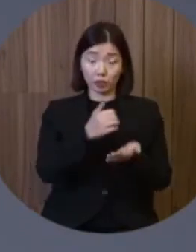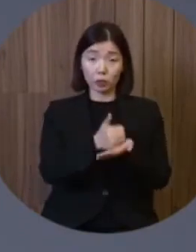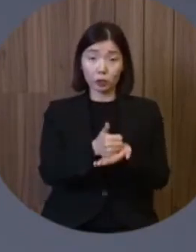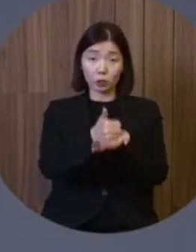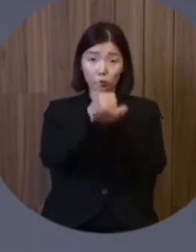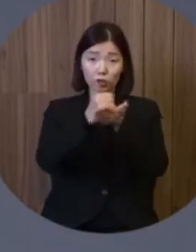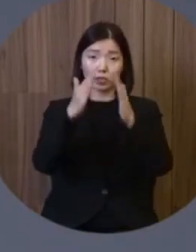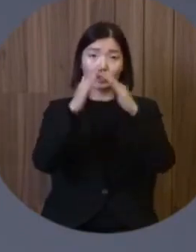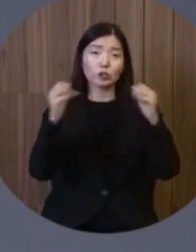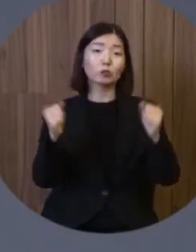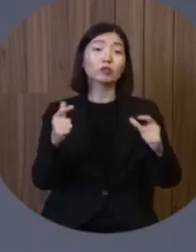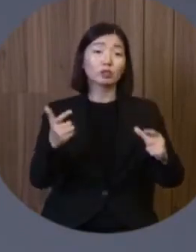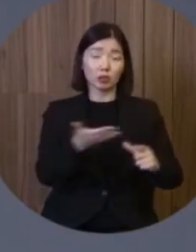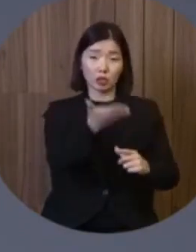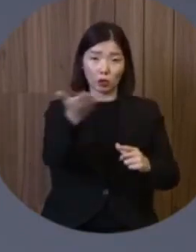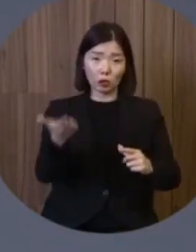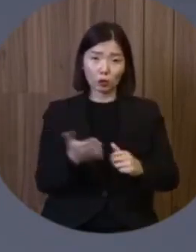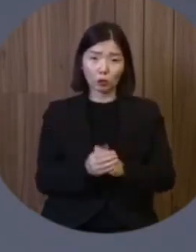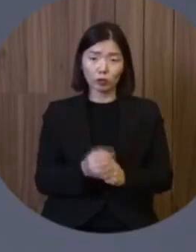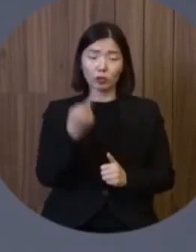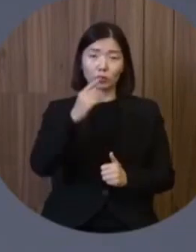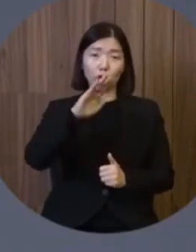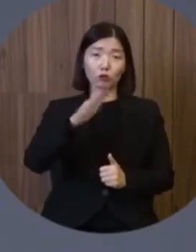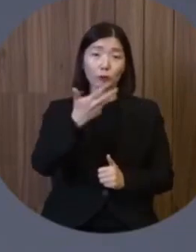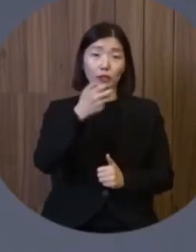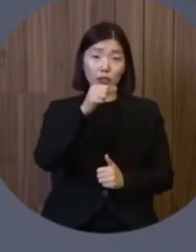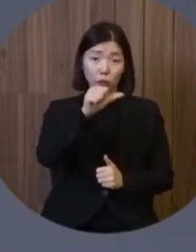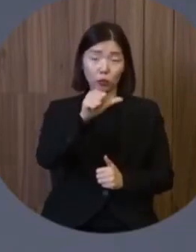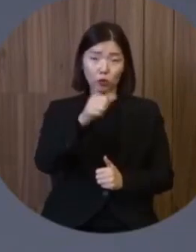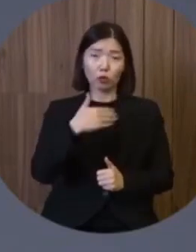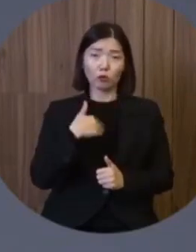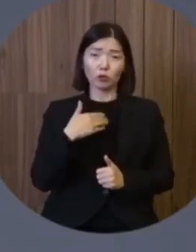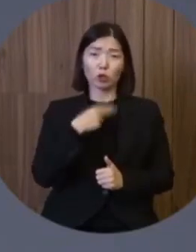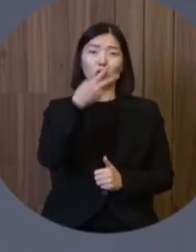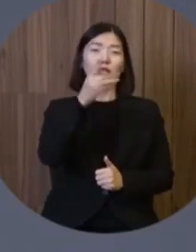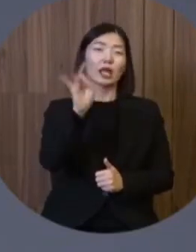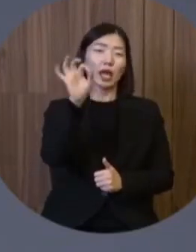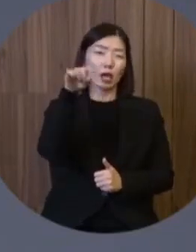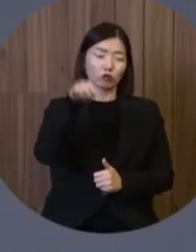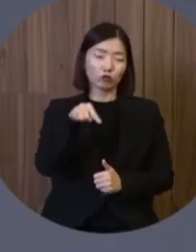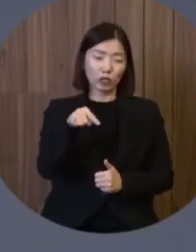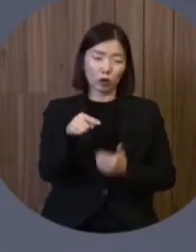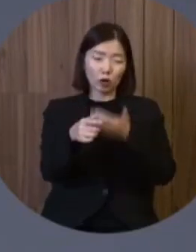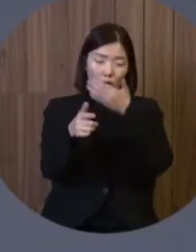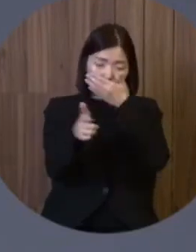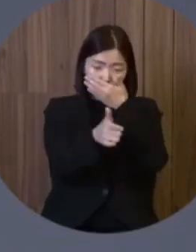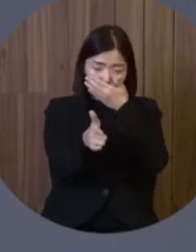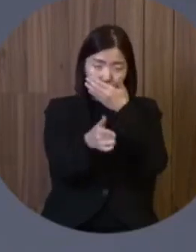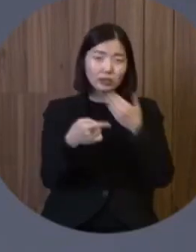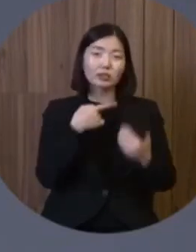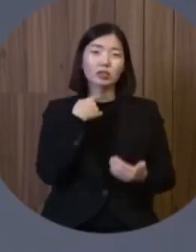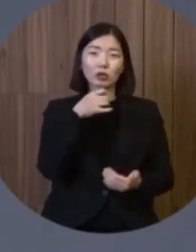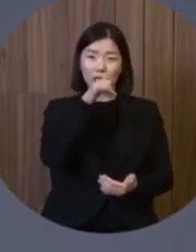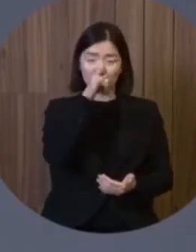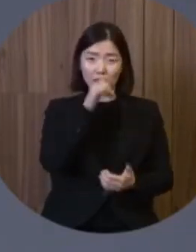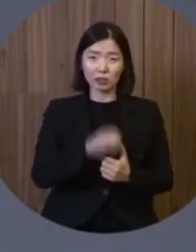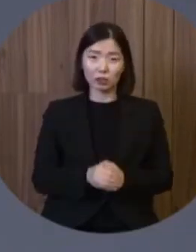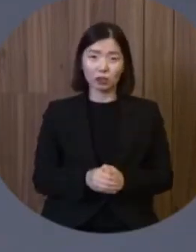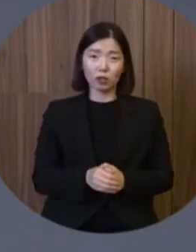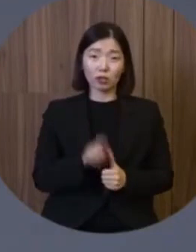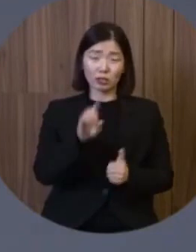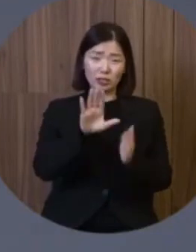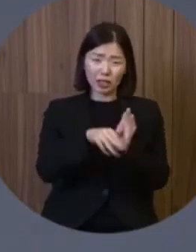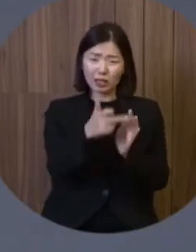존경하는 전북도민 여러분, 1985년 저는 대우자동차 용접 노동자였습니다. 해방 이후